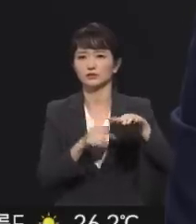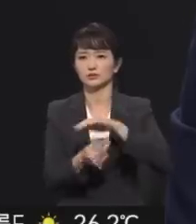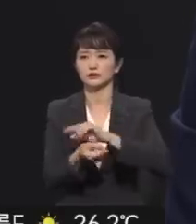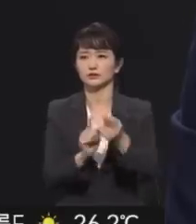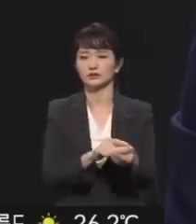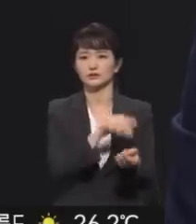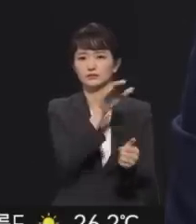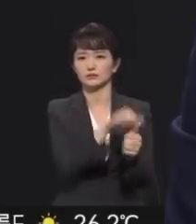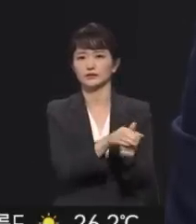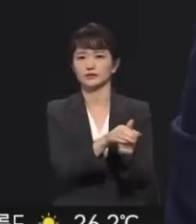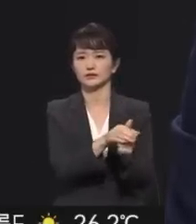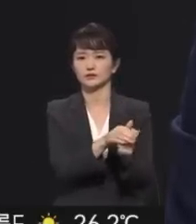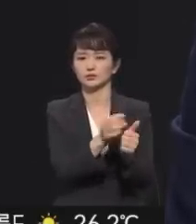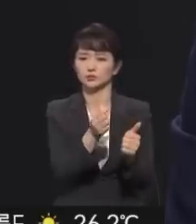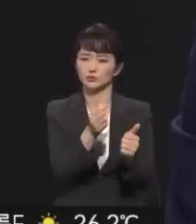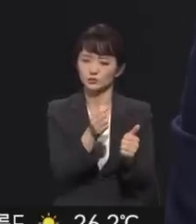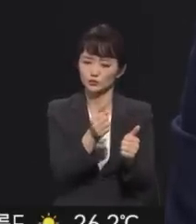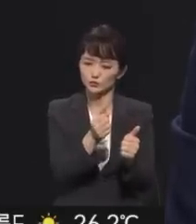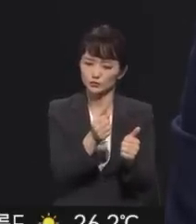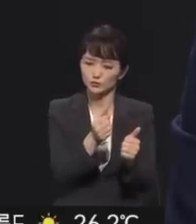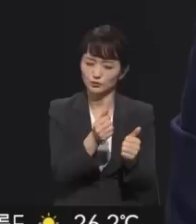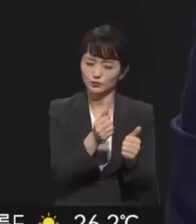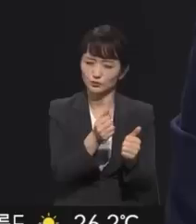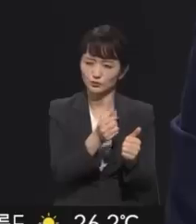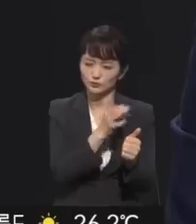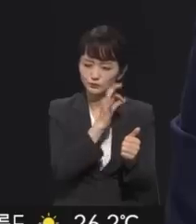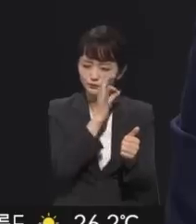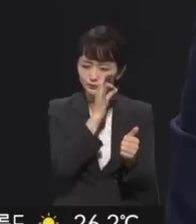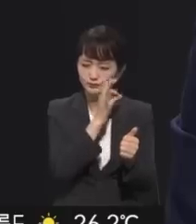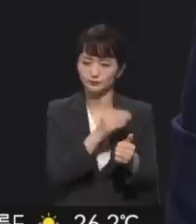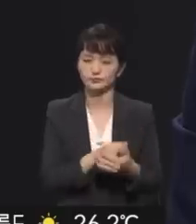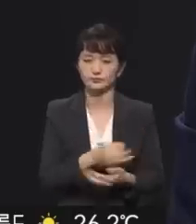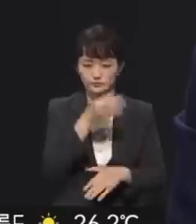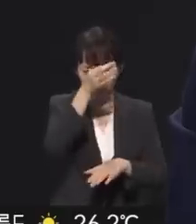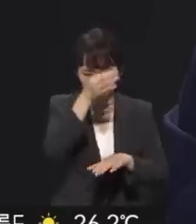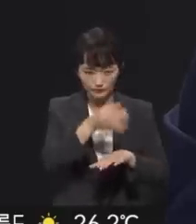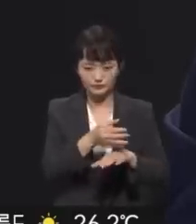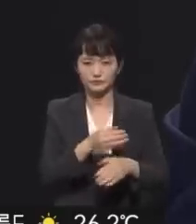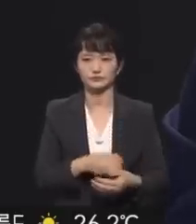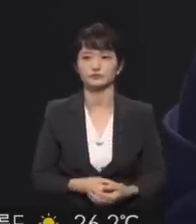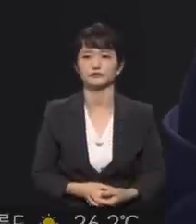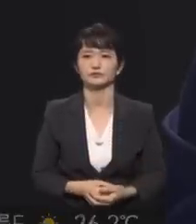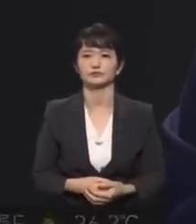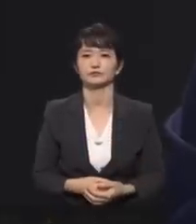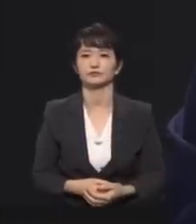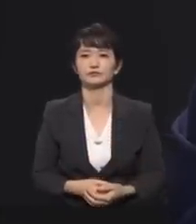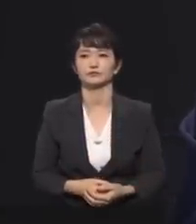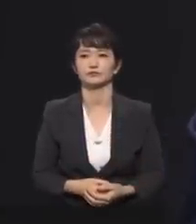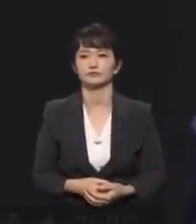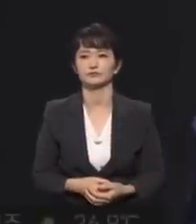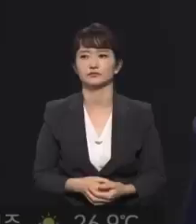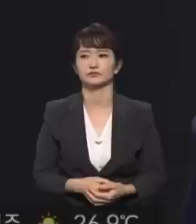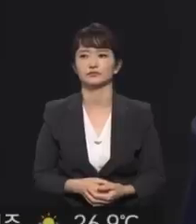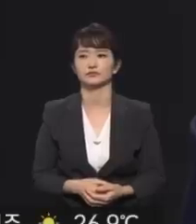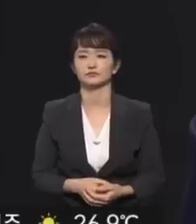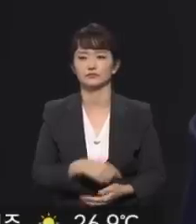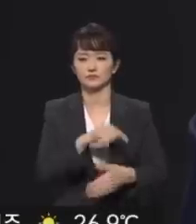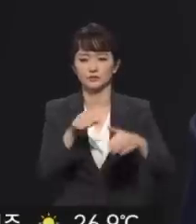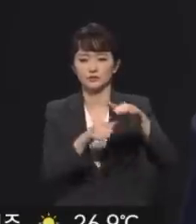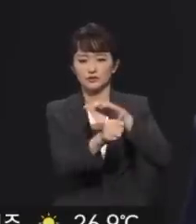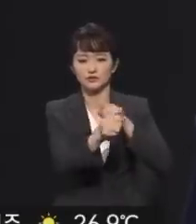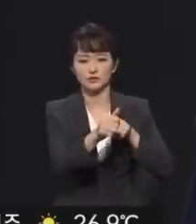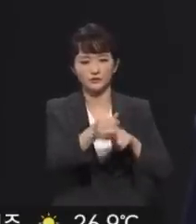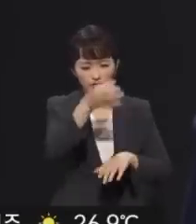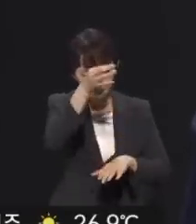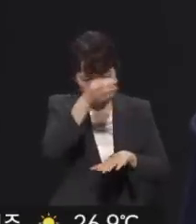않겠어요 그래서 아마도 제가 바라건데 는 건선 대표 온 얘는 좀 죄송한 이야기지만 어느 대표 사퇴 의사를 밝히고